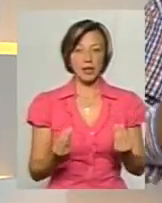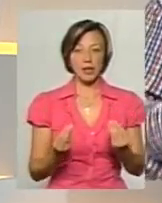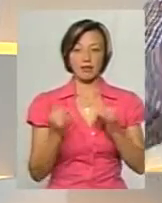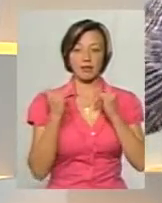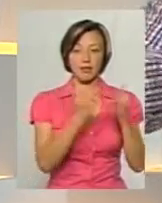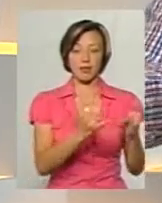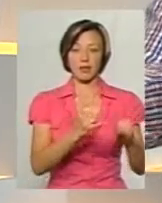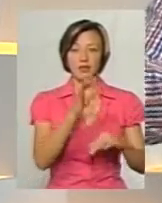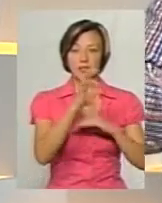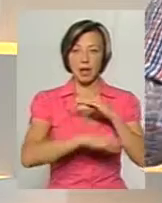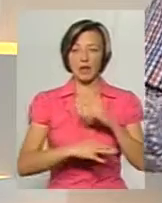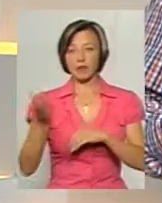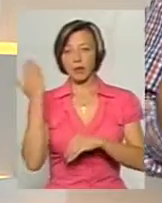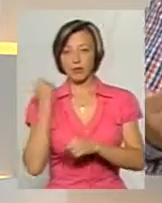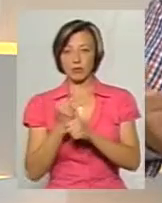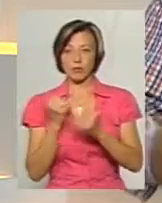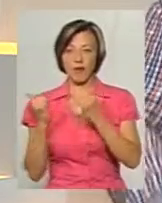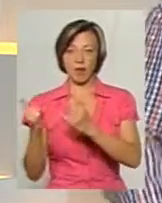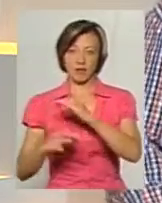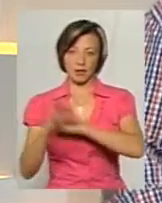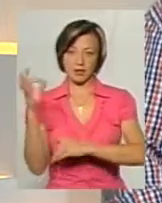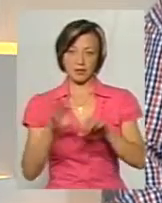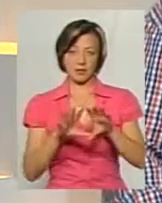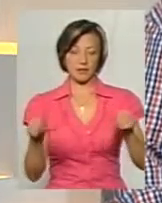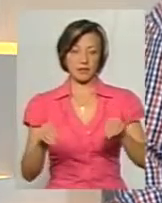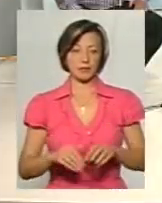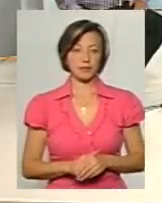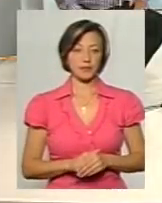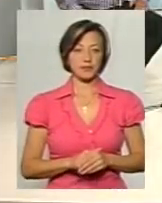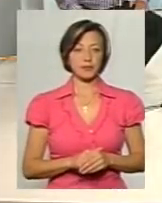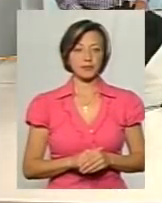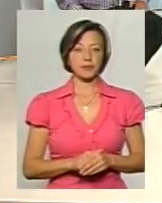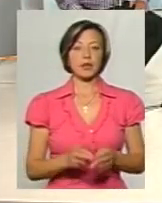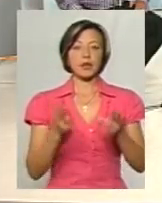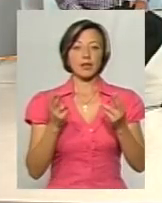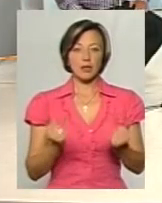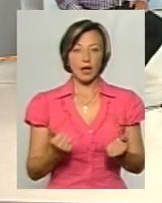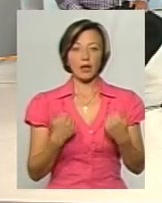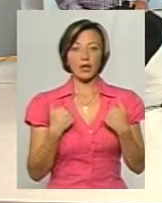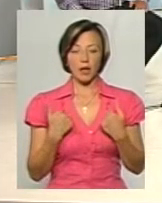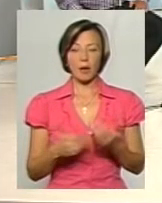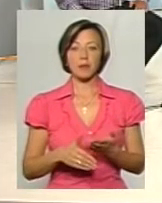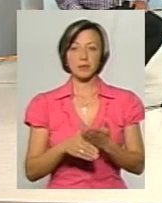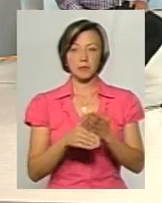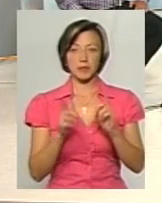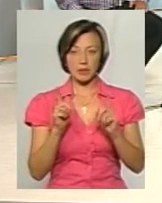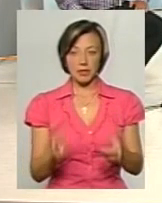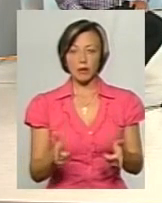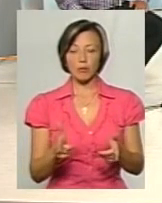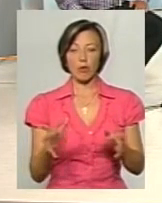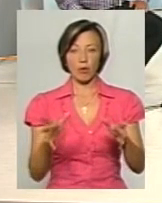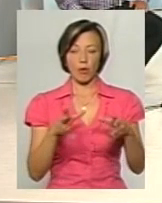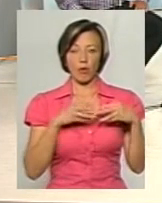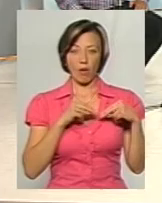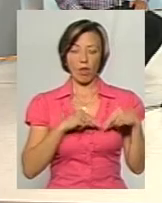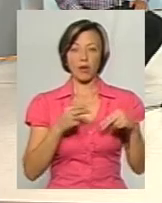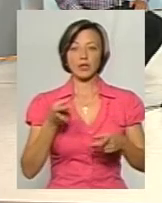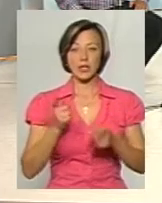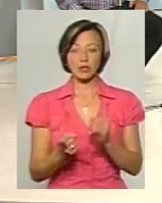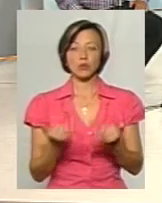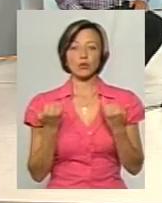Захід, а в минулому працювали на Схід. Ось і все. Так, я підтримую повністю колегу, тому що сьогодні ми